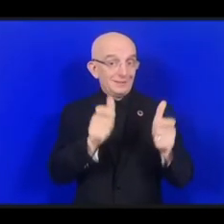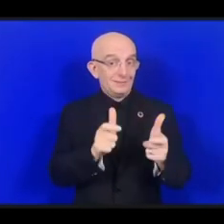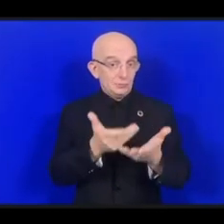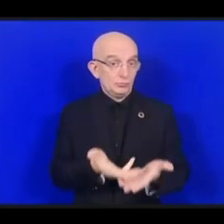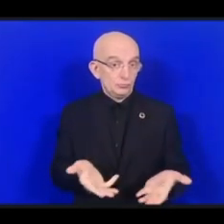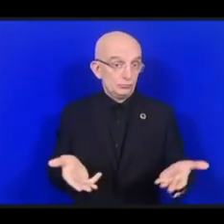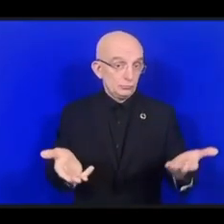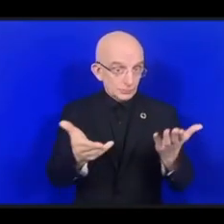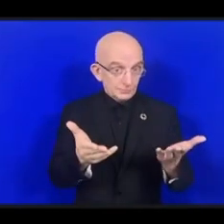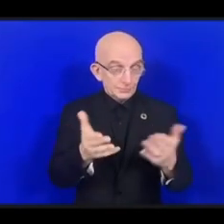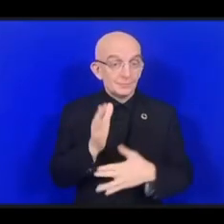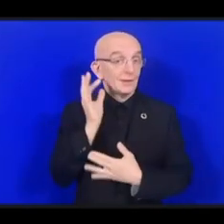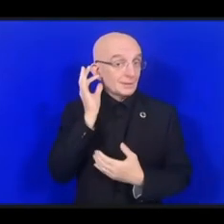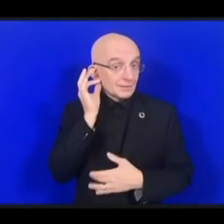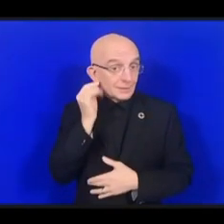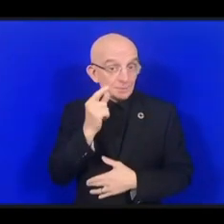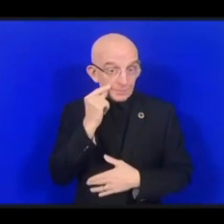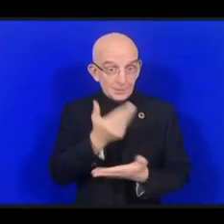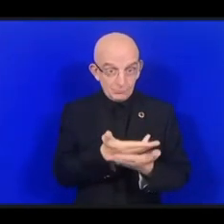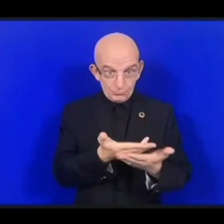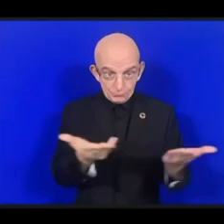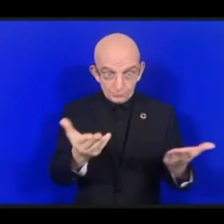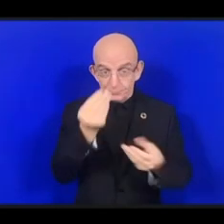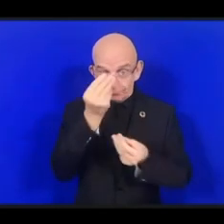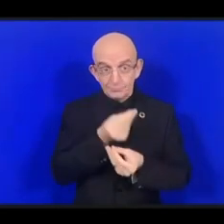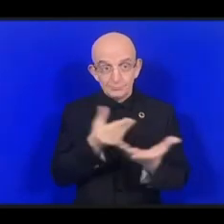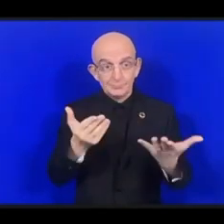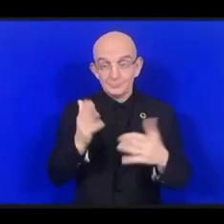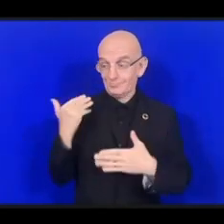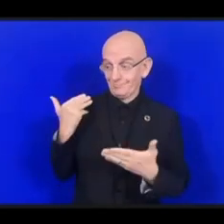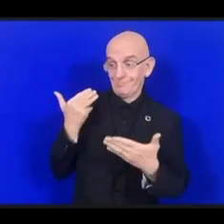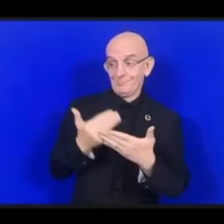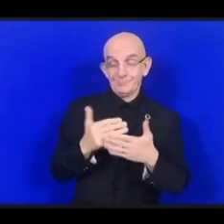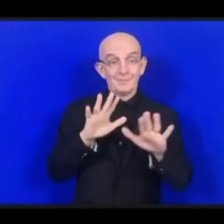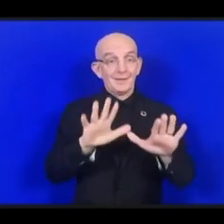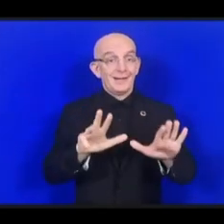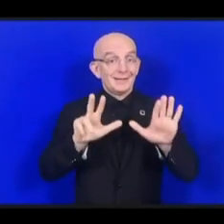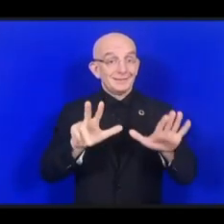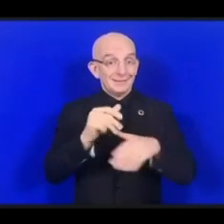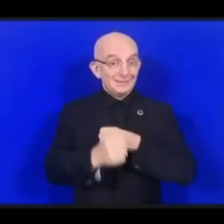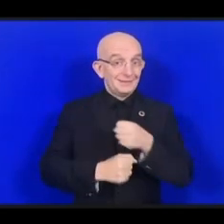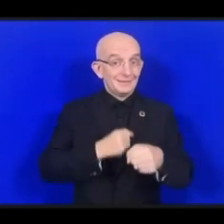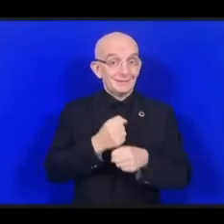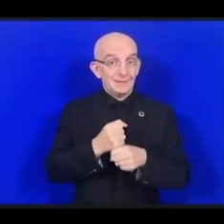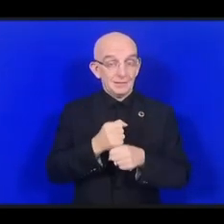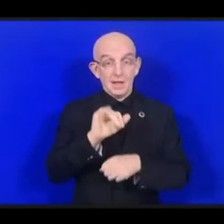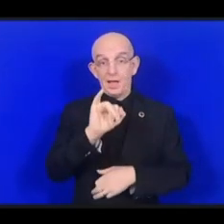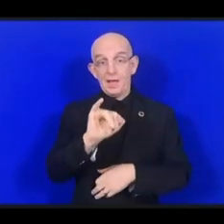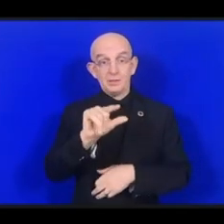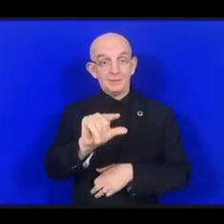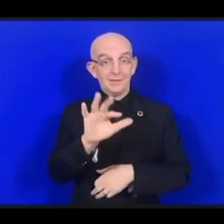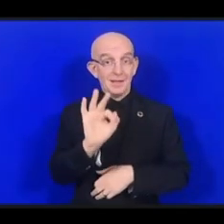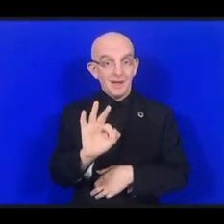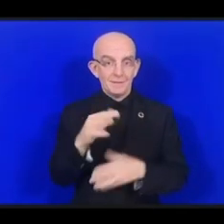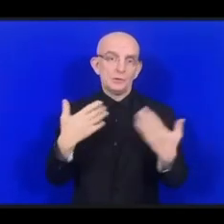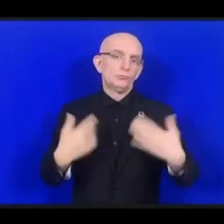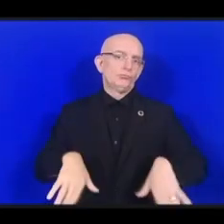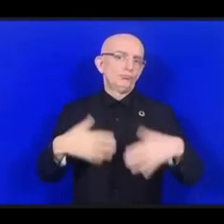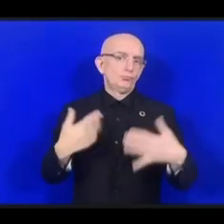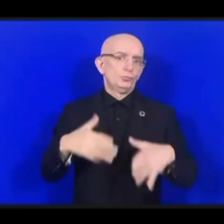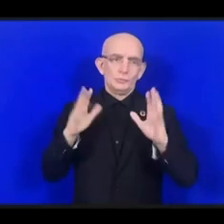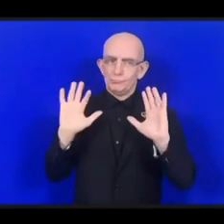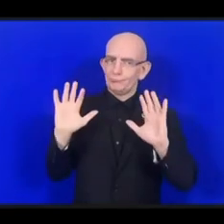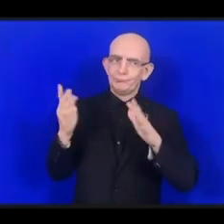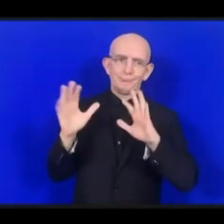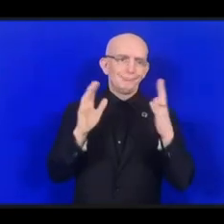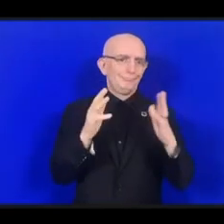旅可以说是非凡的，归功于IGF 所有的流程、它